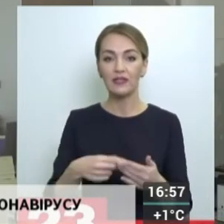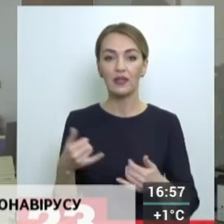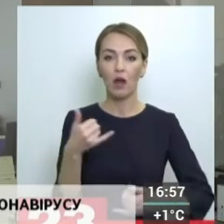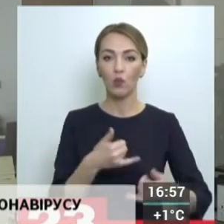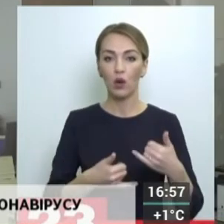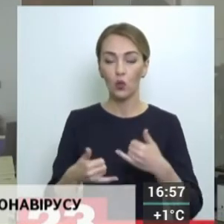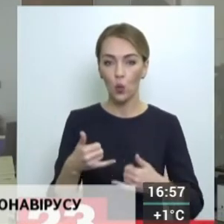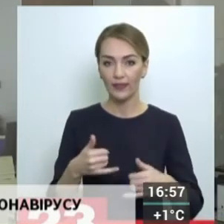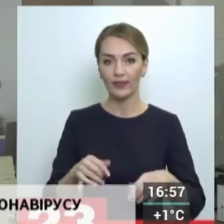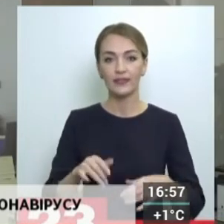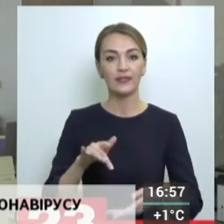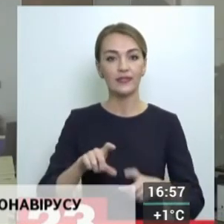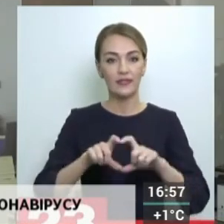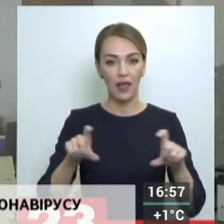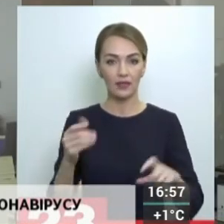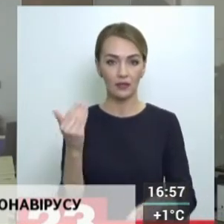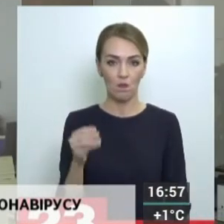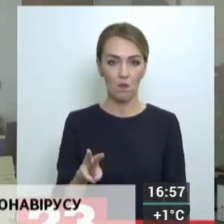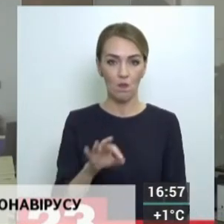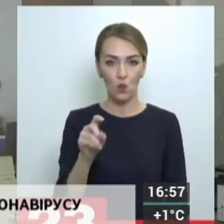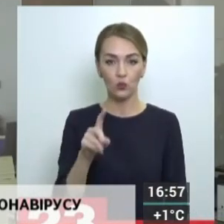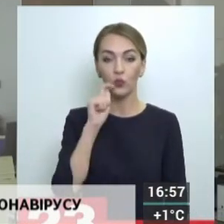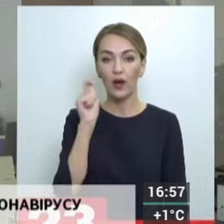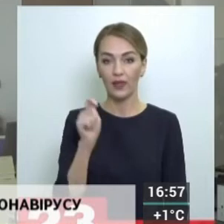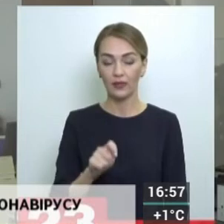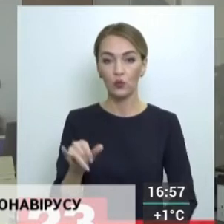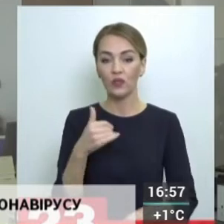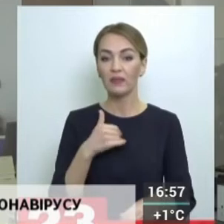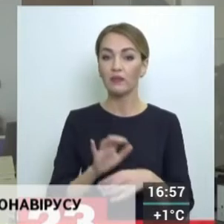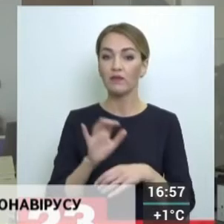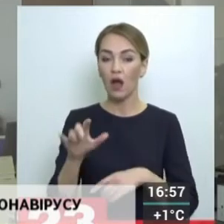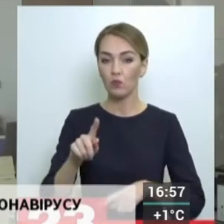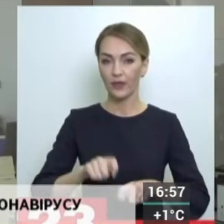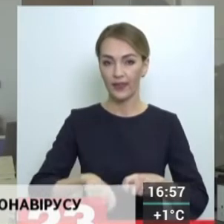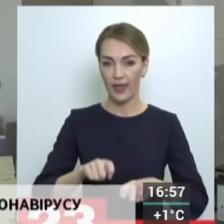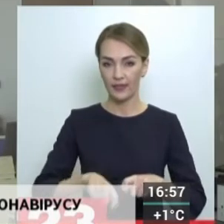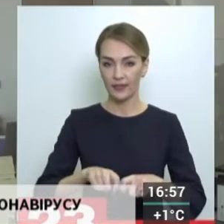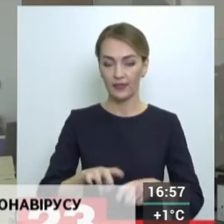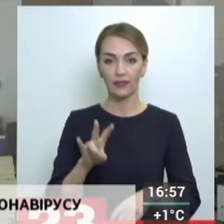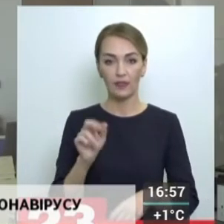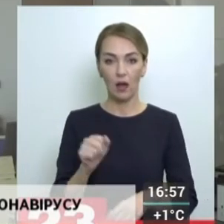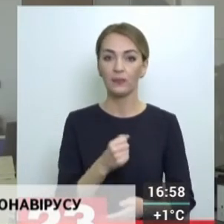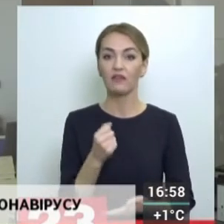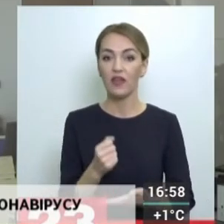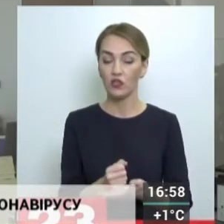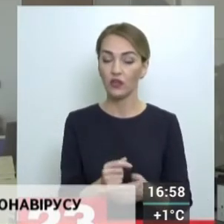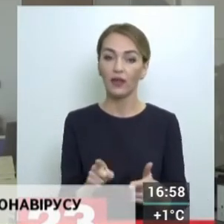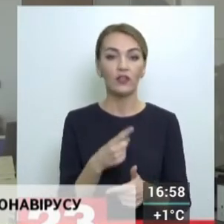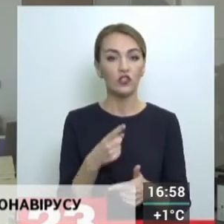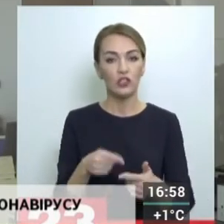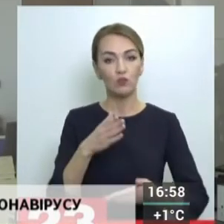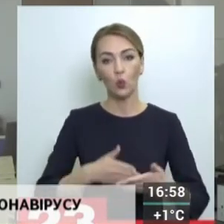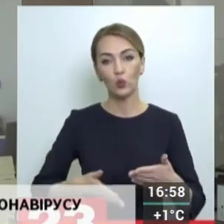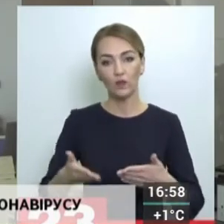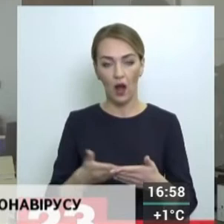лабораторний центр МОЗ України, куди ми відправляємо тести на підтвердження чи